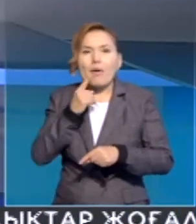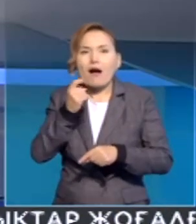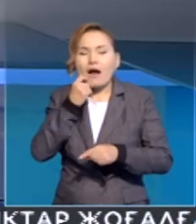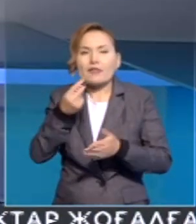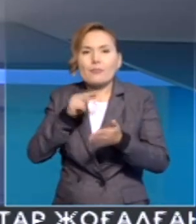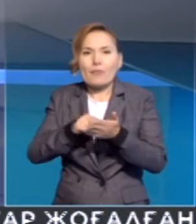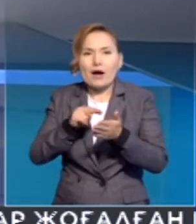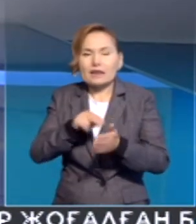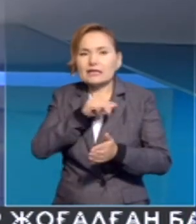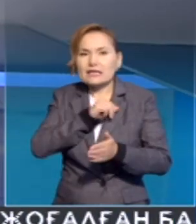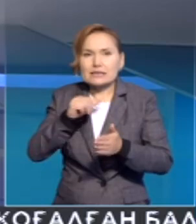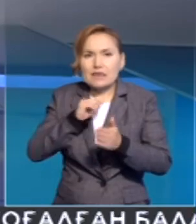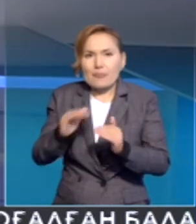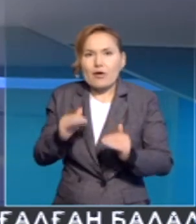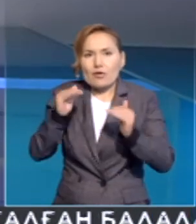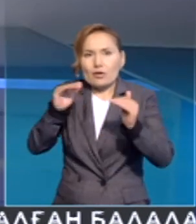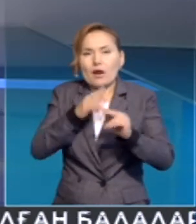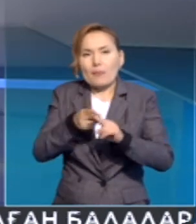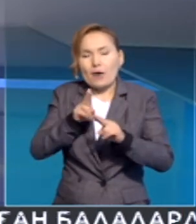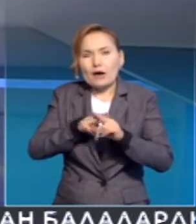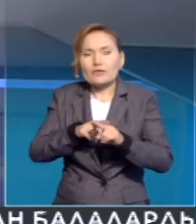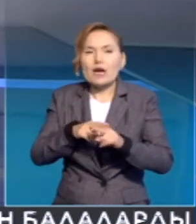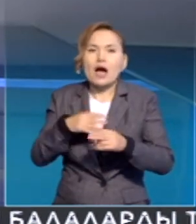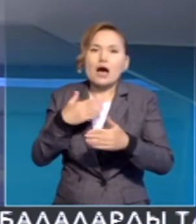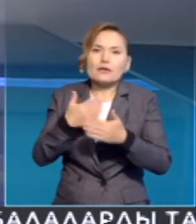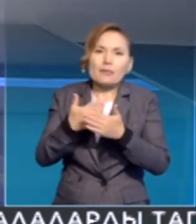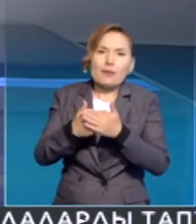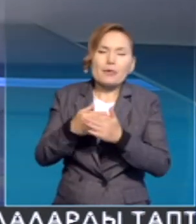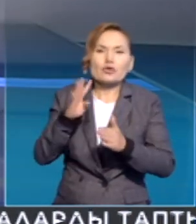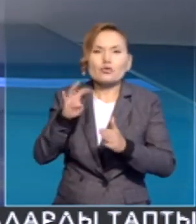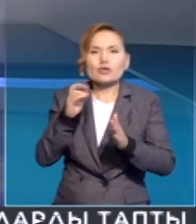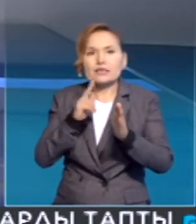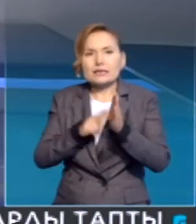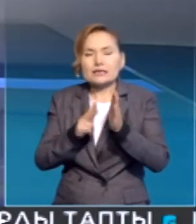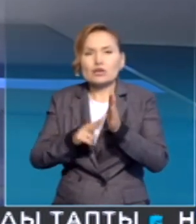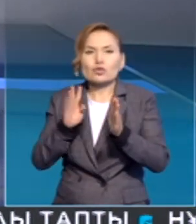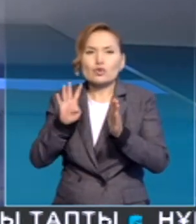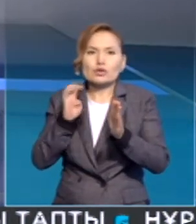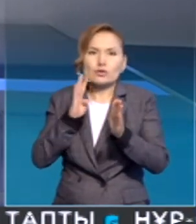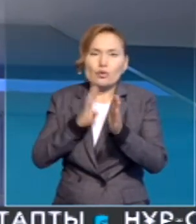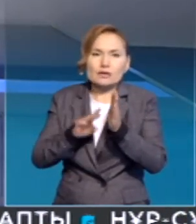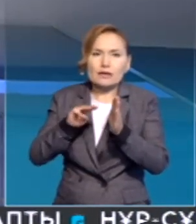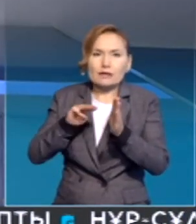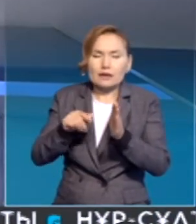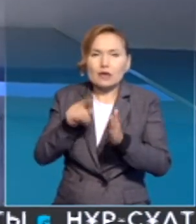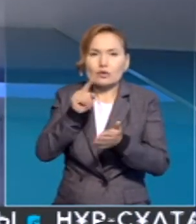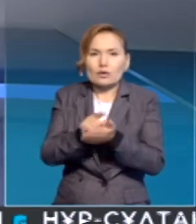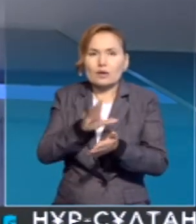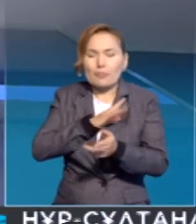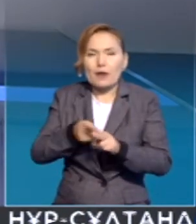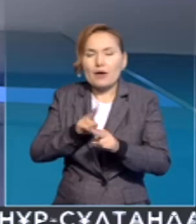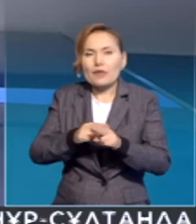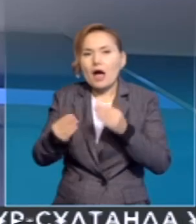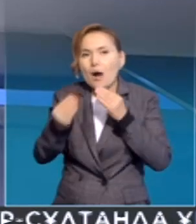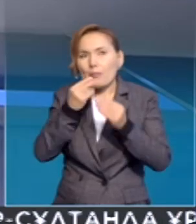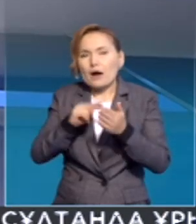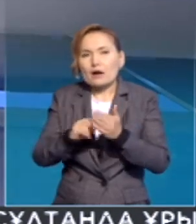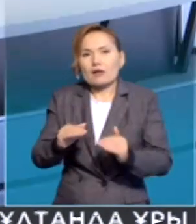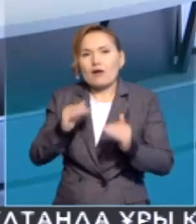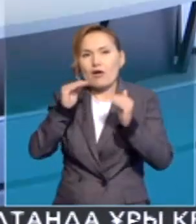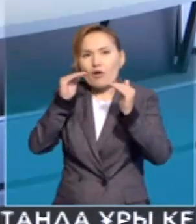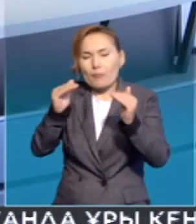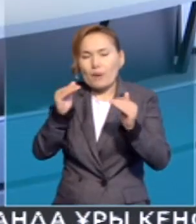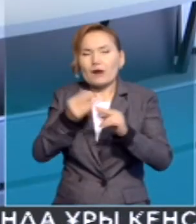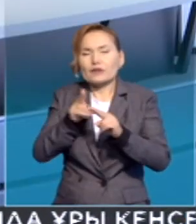отыр. Қанттың орташа бағасы шамамен 480-490 теңге болуы тиіс. Азық-түлік тауарларының бағасын ұстап тұру жөніндегі кеңесте Әлихан